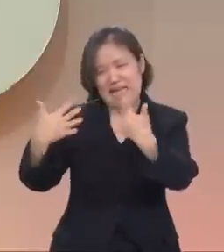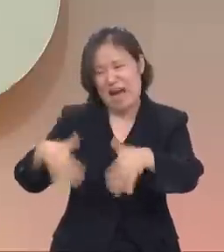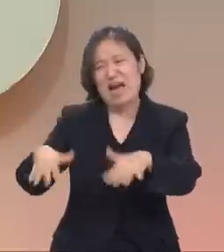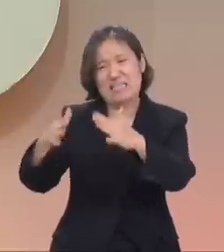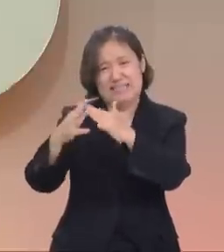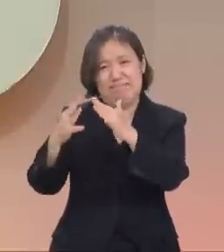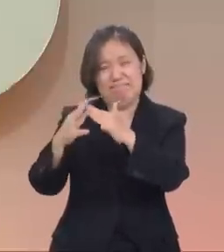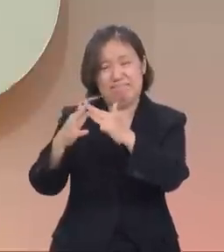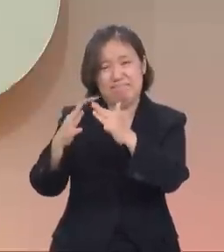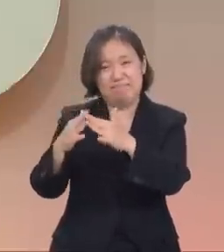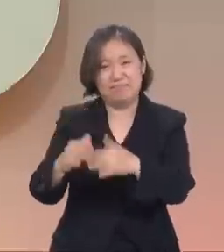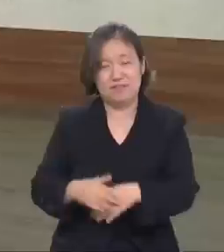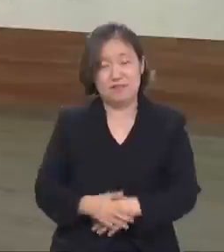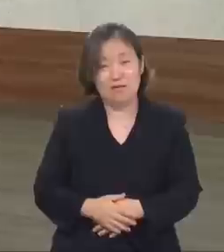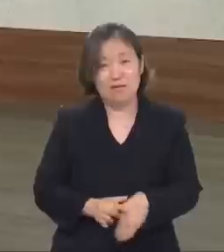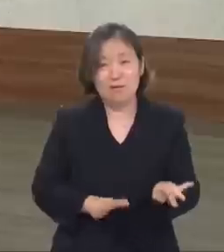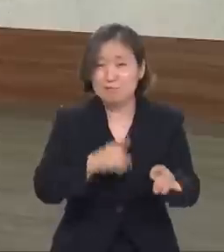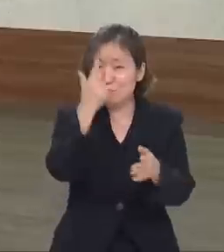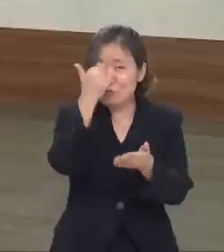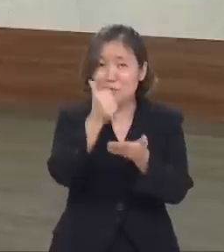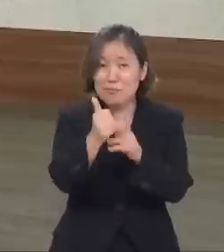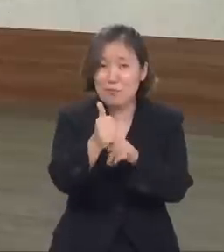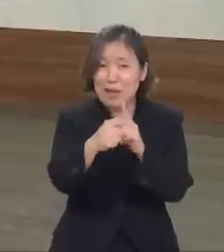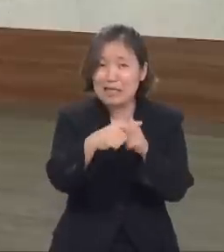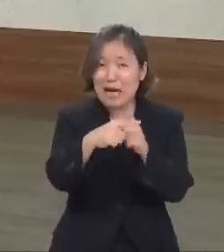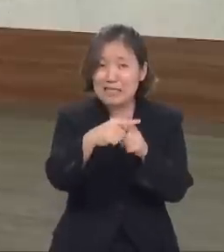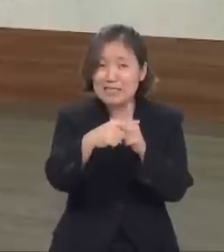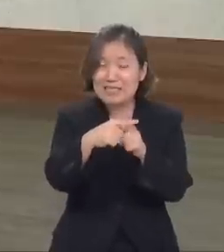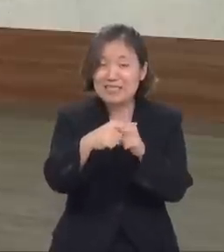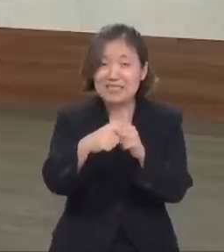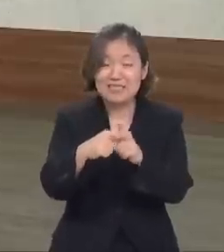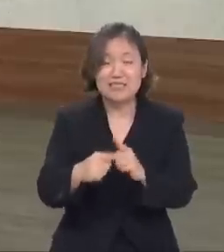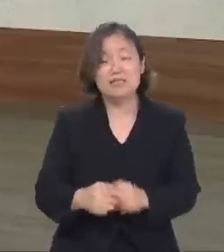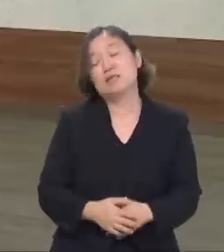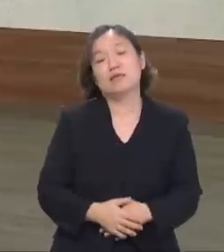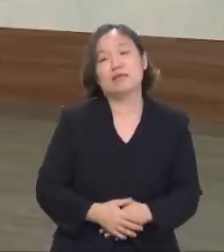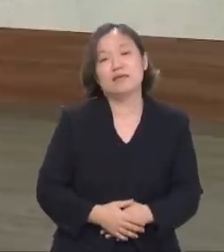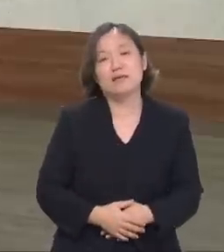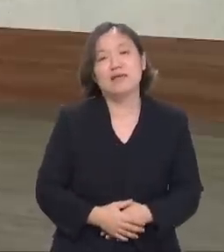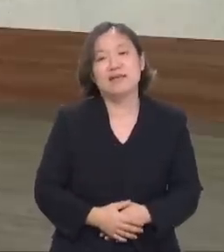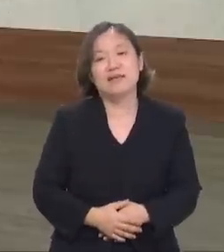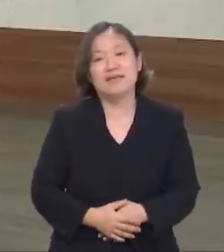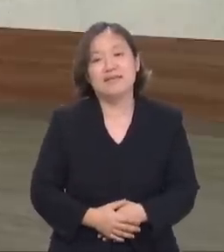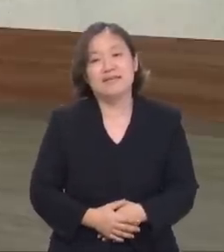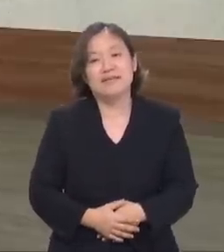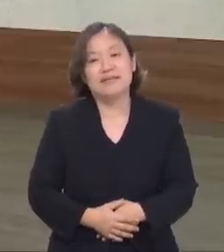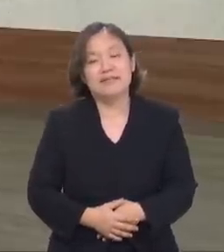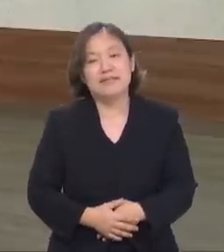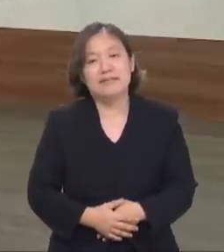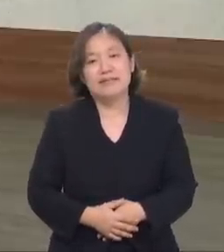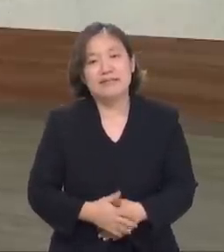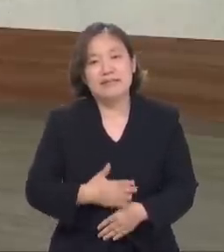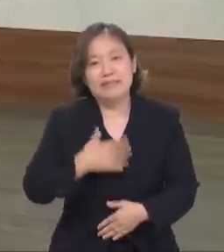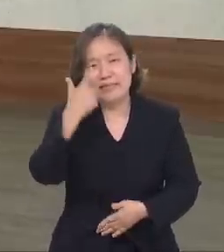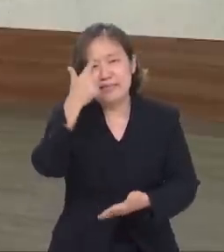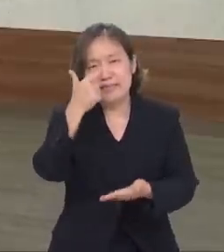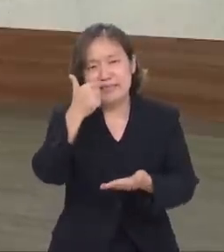집들이었대요 스님께서도 평온스님께서도 그렇게 이제 조금